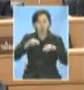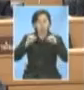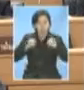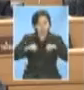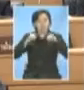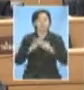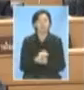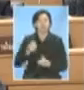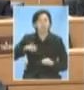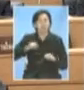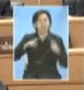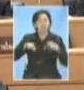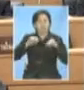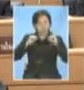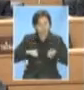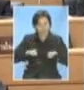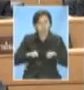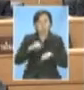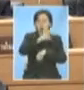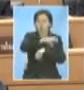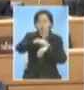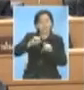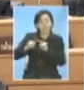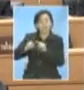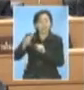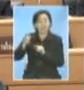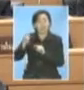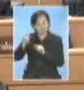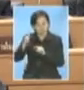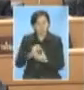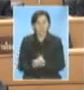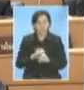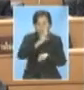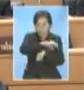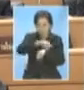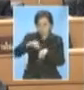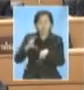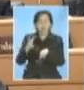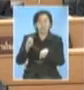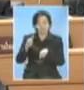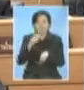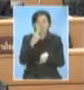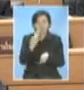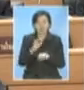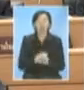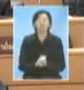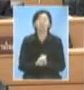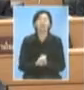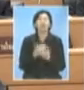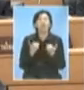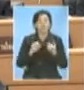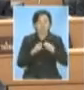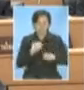องโรงงานเกือบ71โรงงานต้องหยุดดำเนินการในขณะนั้นเพราะเนื่องจากว่าเห็นแล้วว่ามันมีความ